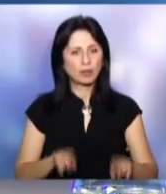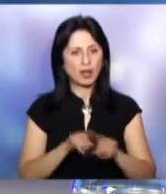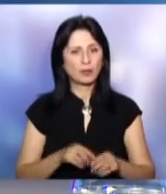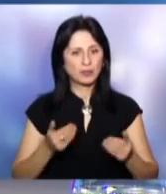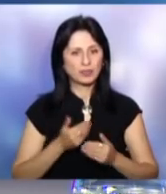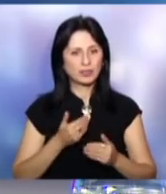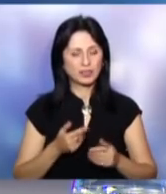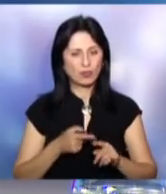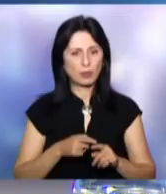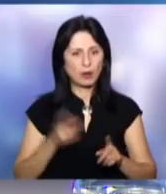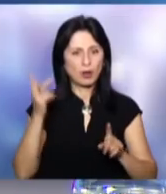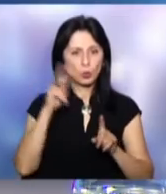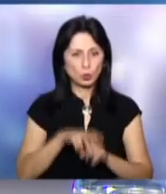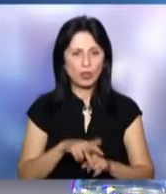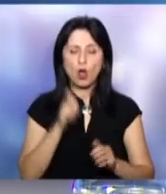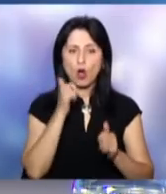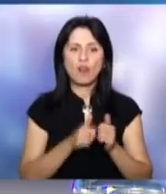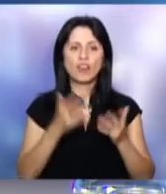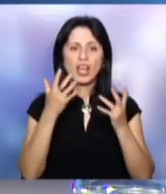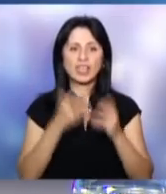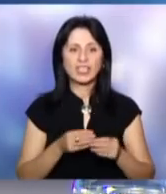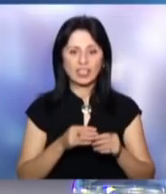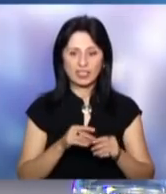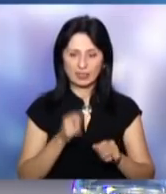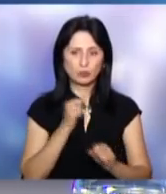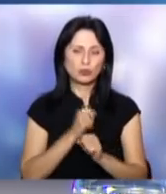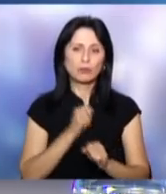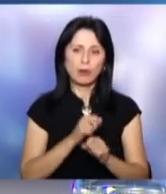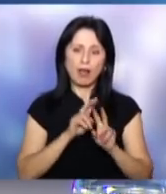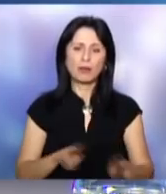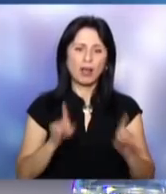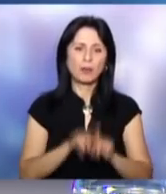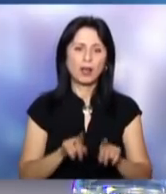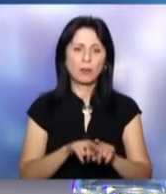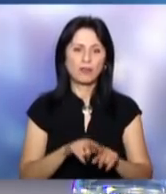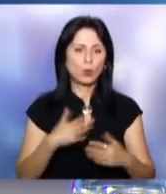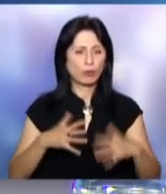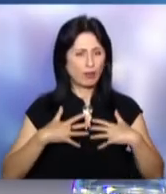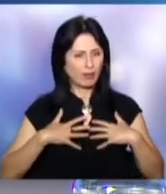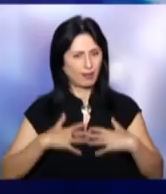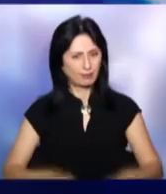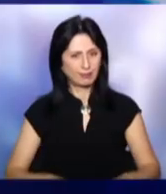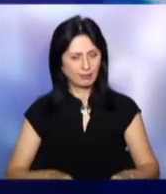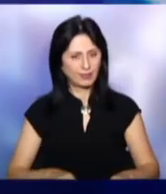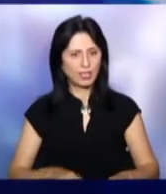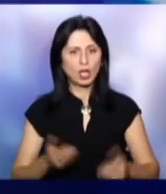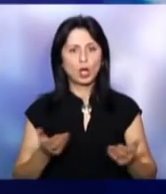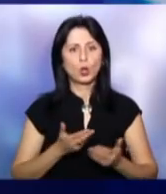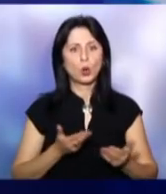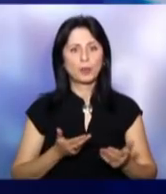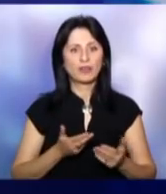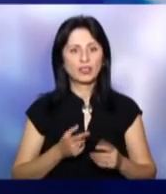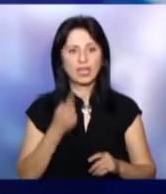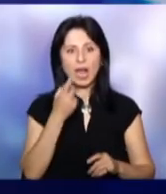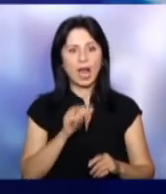ექცა, როდესაც ის რაც ყოველდღიურ რიტმს ქმნის, მისთვის არის მომაბეზრებელი, რომელიც